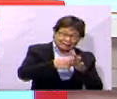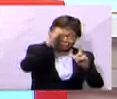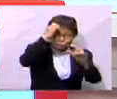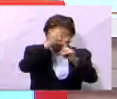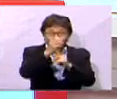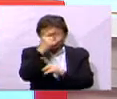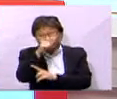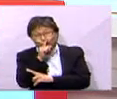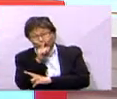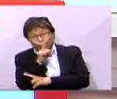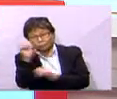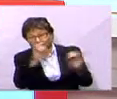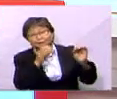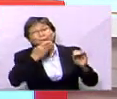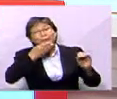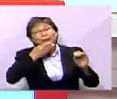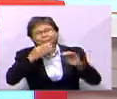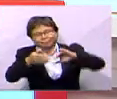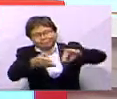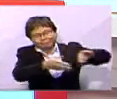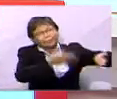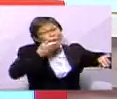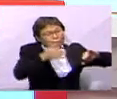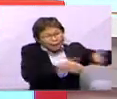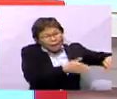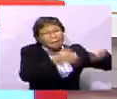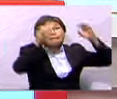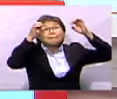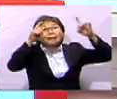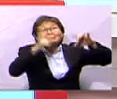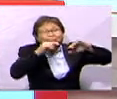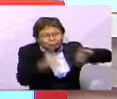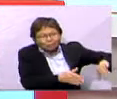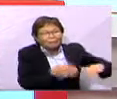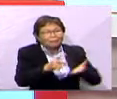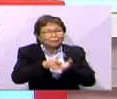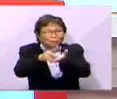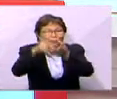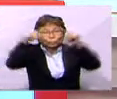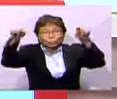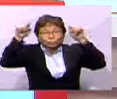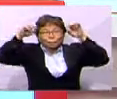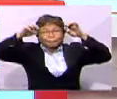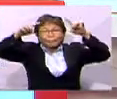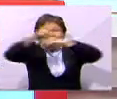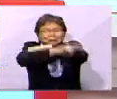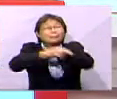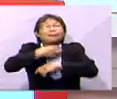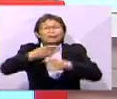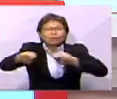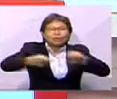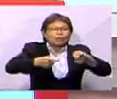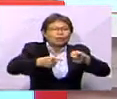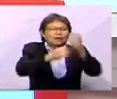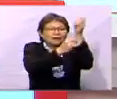bertujuan memastikan tiada belia terpinggir dalam pendidikan dan kini program Derma Siswa Pendidikan Negeri Perak kelolaan Yayasan